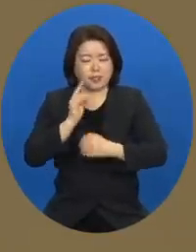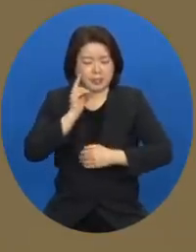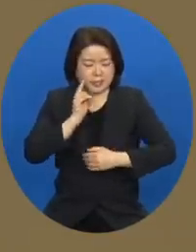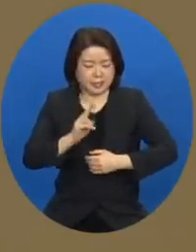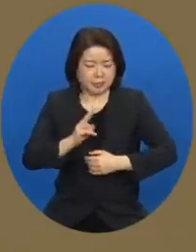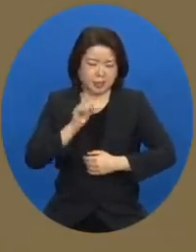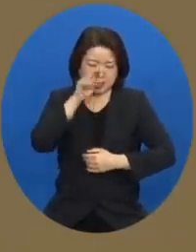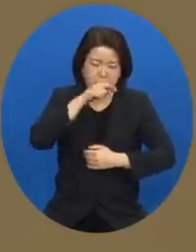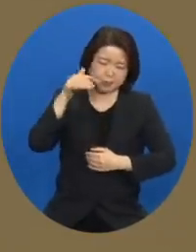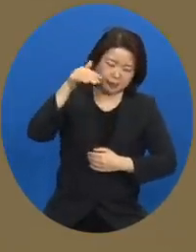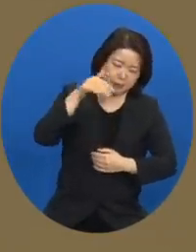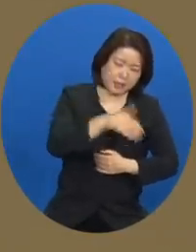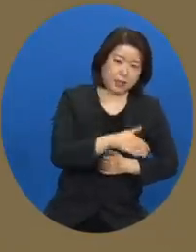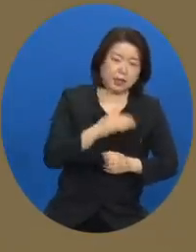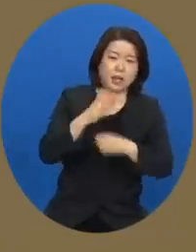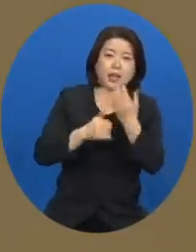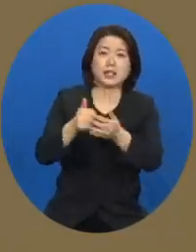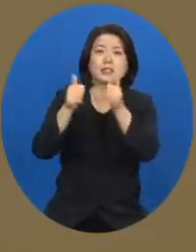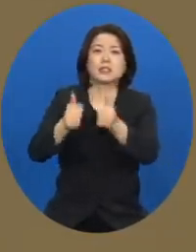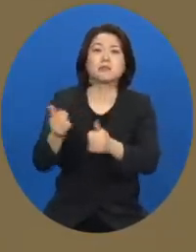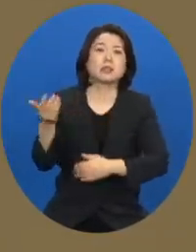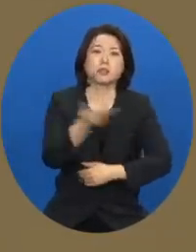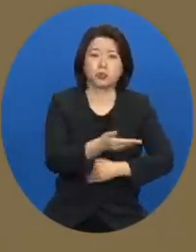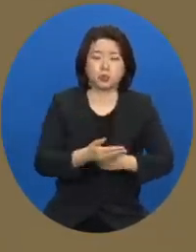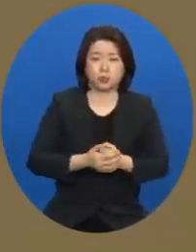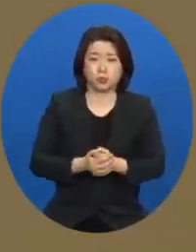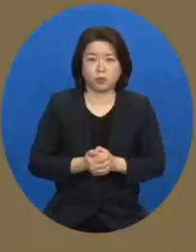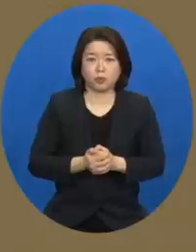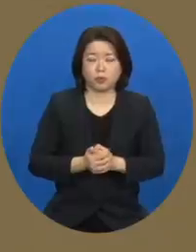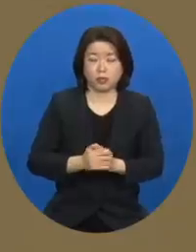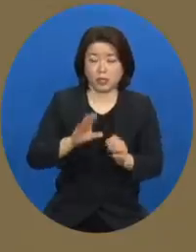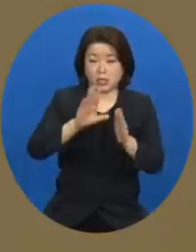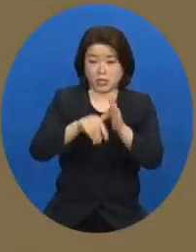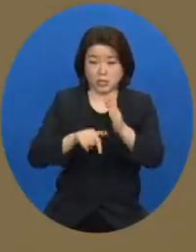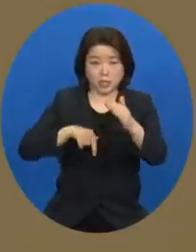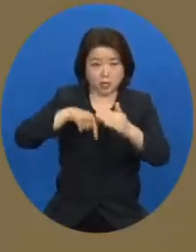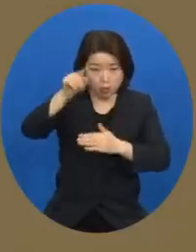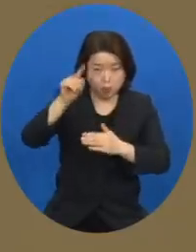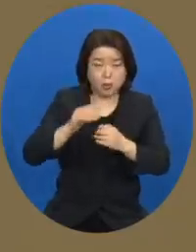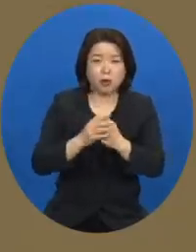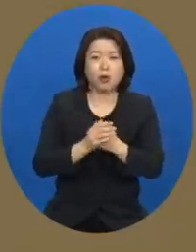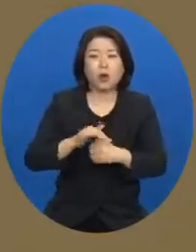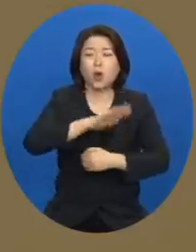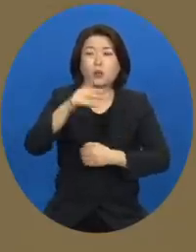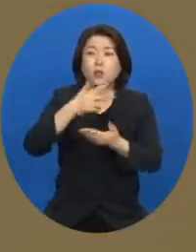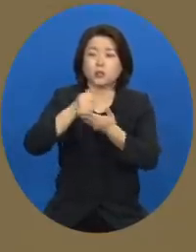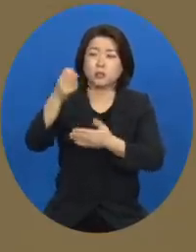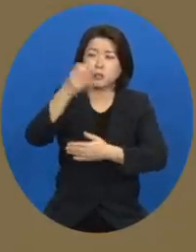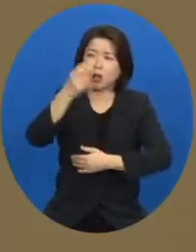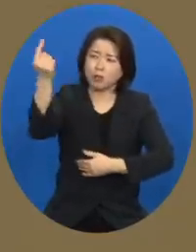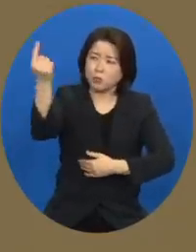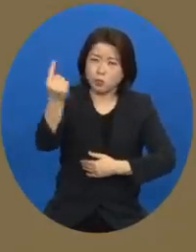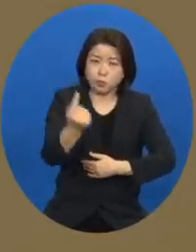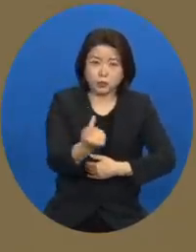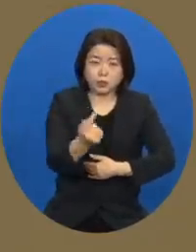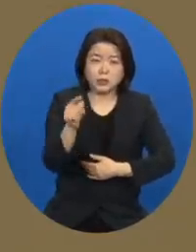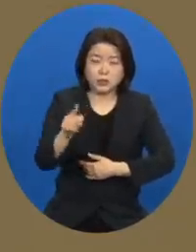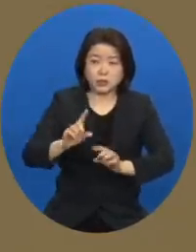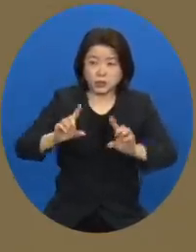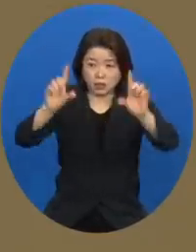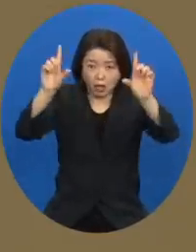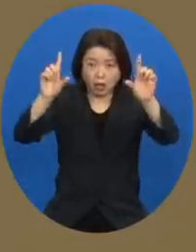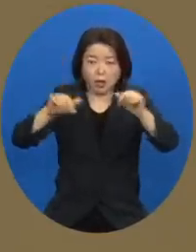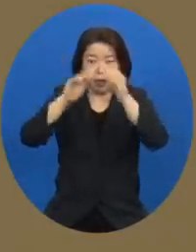사람들을 심판하실 것이라, 그리고 시대를 뛰어넘어 우리 주님이 재림에 오시는